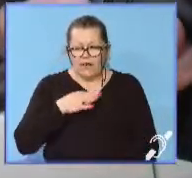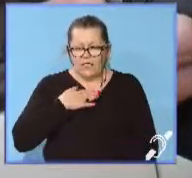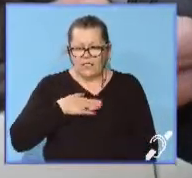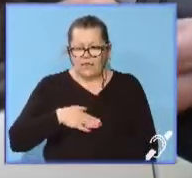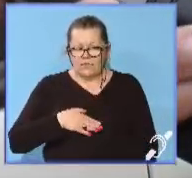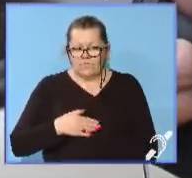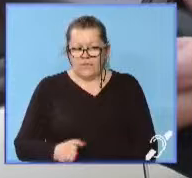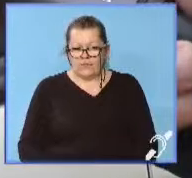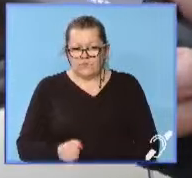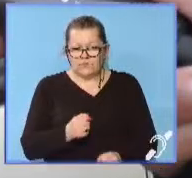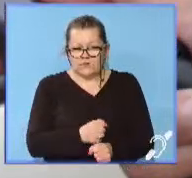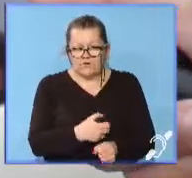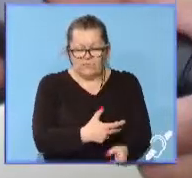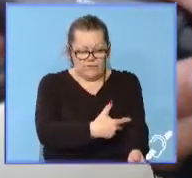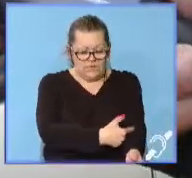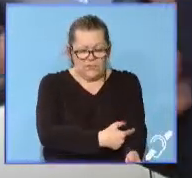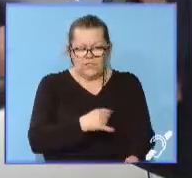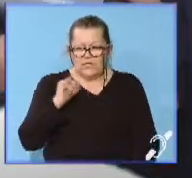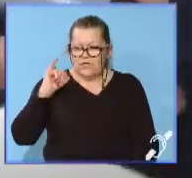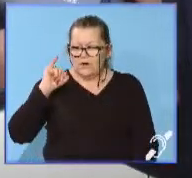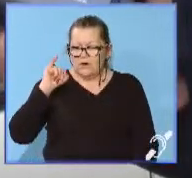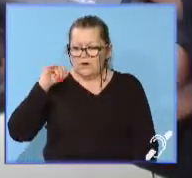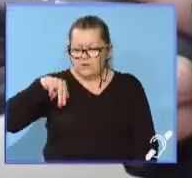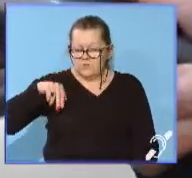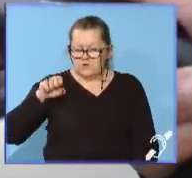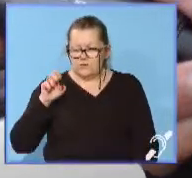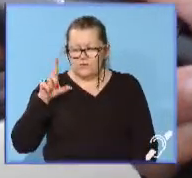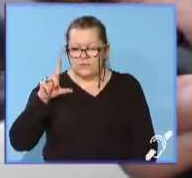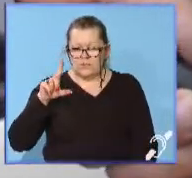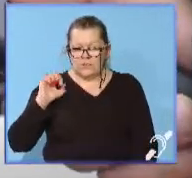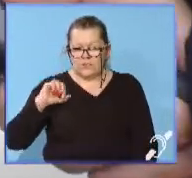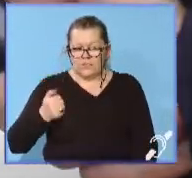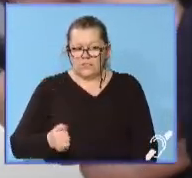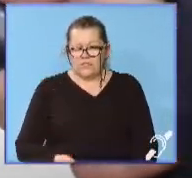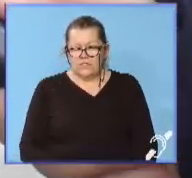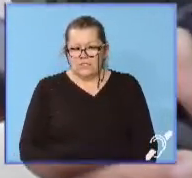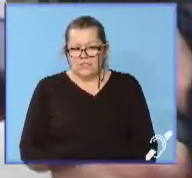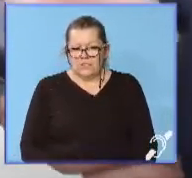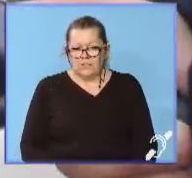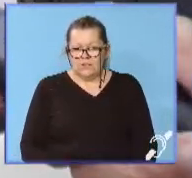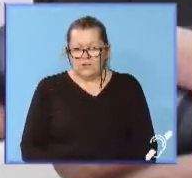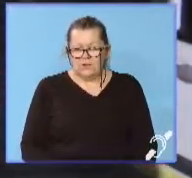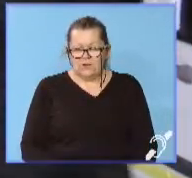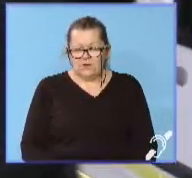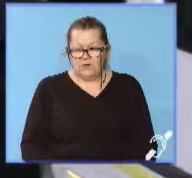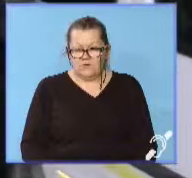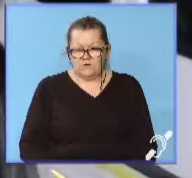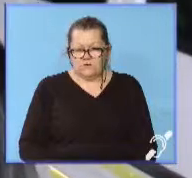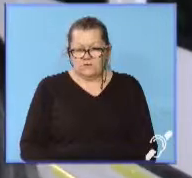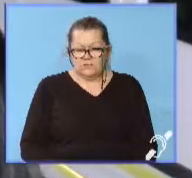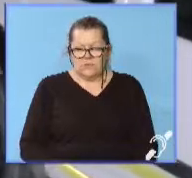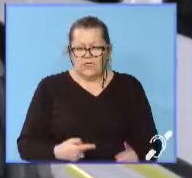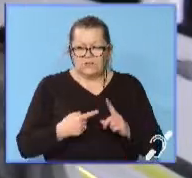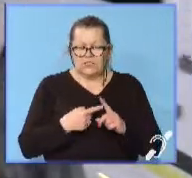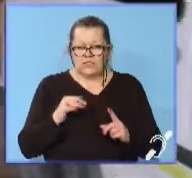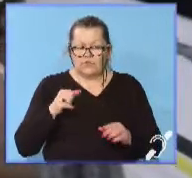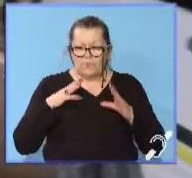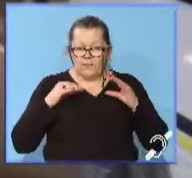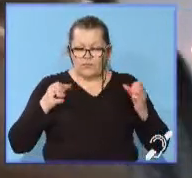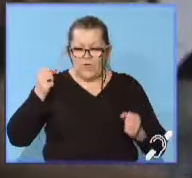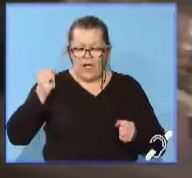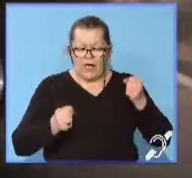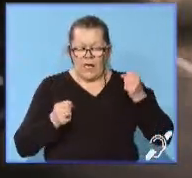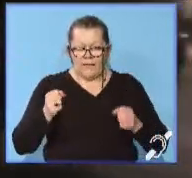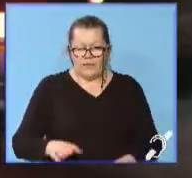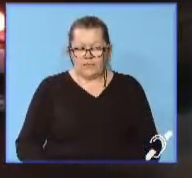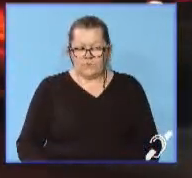ajung la insulină și nu pot să trec din cauza asta la Motru de aia nu nu nu știu ce vor să facă în Târgu Jiu zeci de camioane și